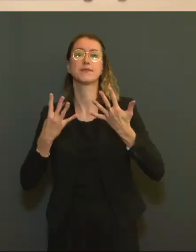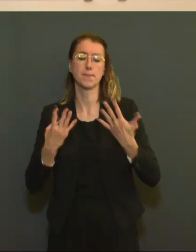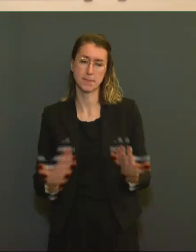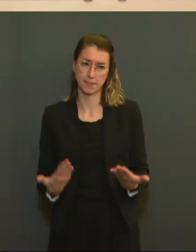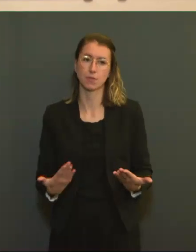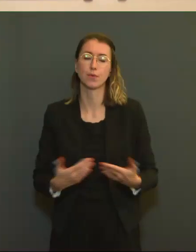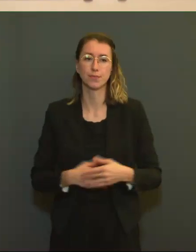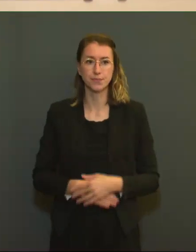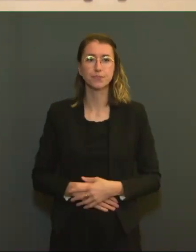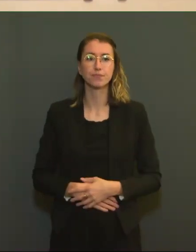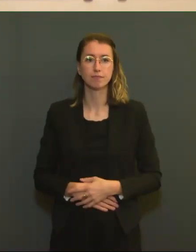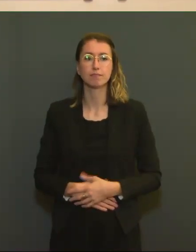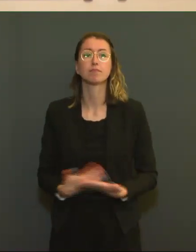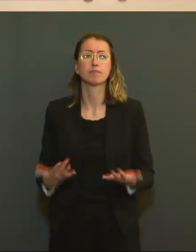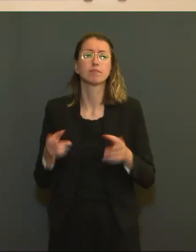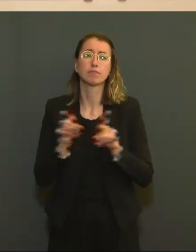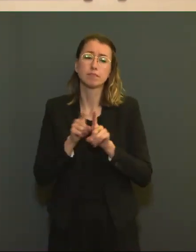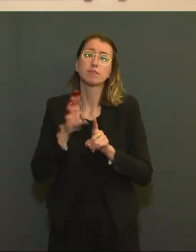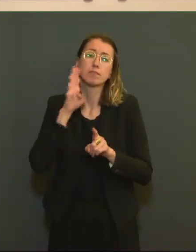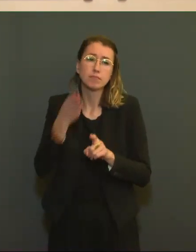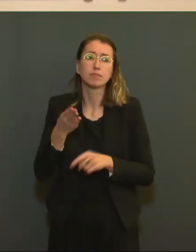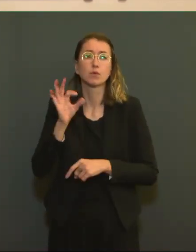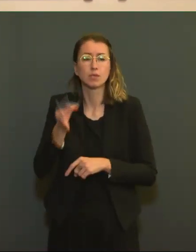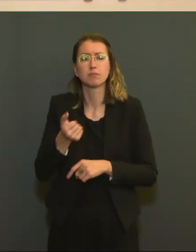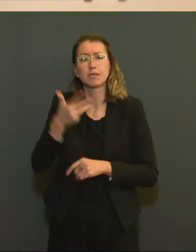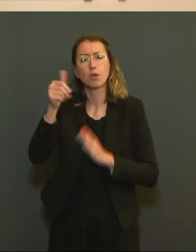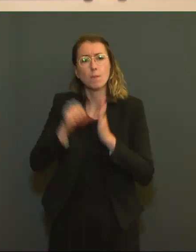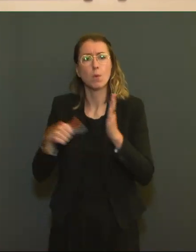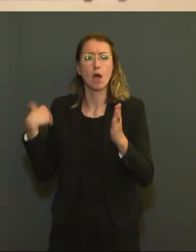Belgique, même si on a pu lui reprocher des choses il y a quelques mois, est